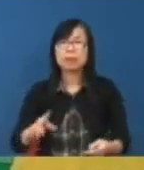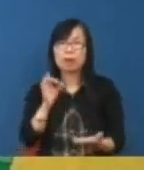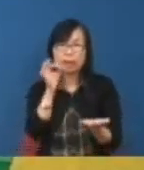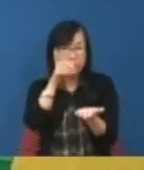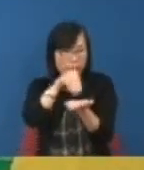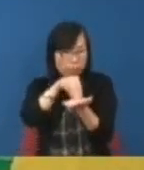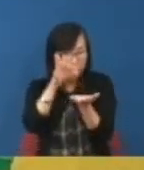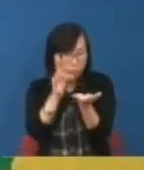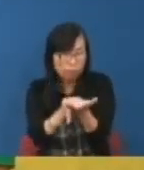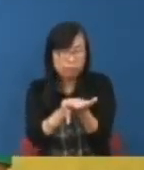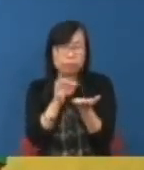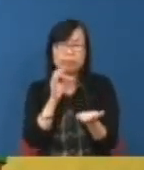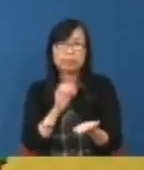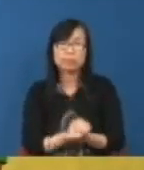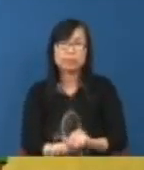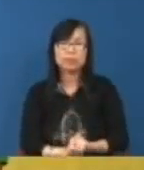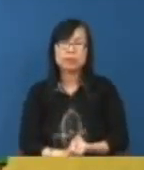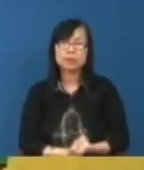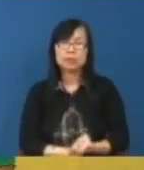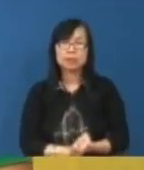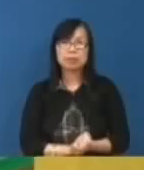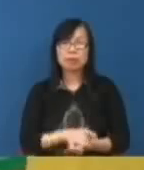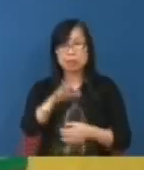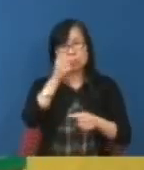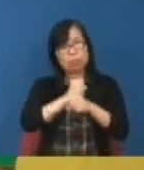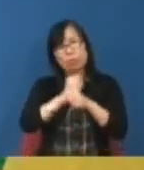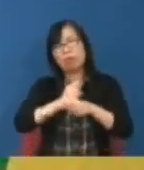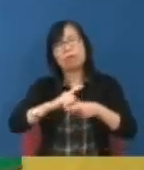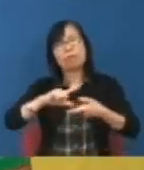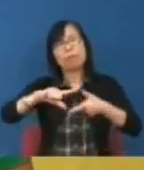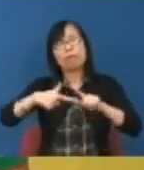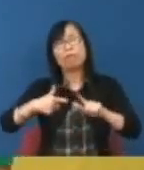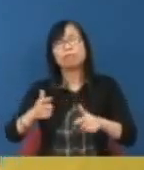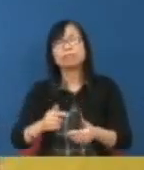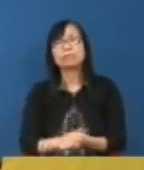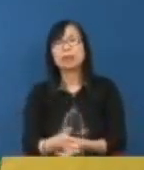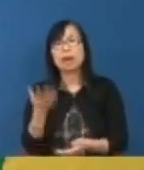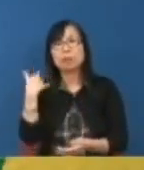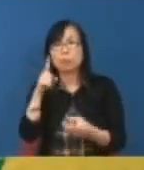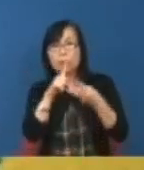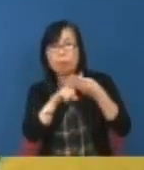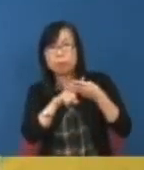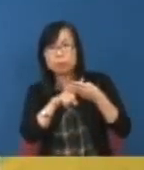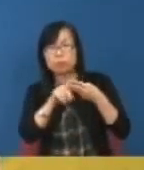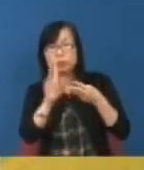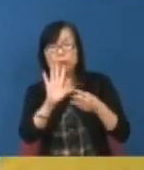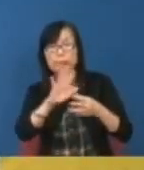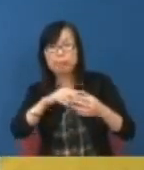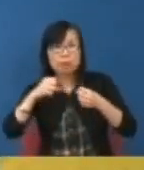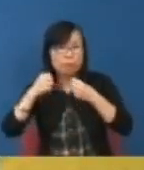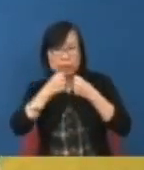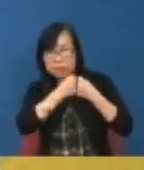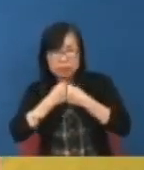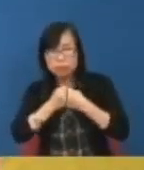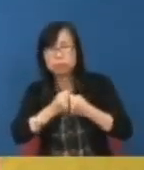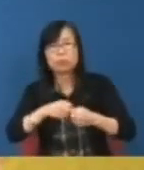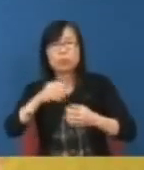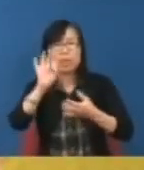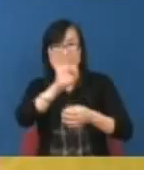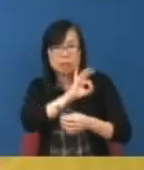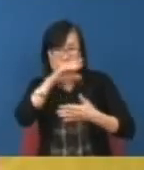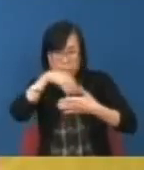啊、甚至他們的一些即做法，剛才也說過就是說如果你民主運動你不是只是爭取議會裏面的民